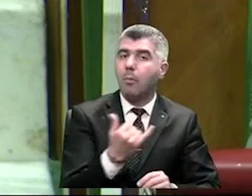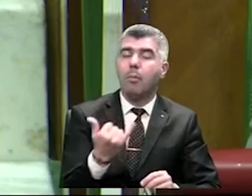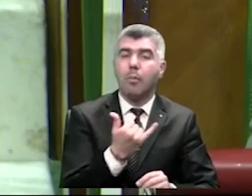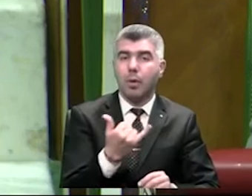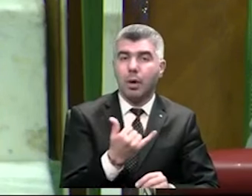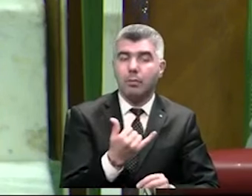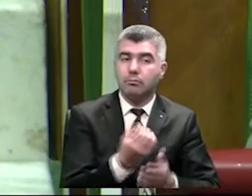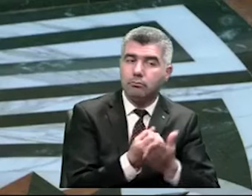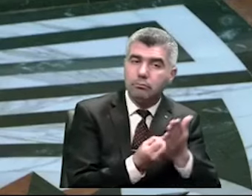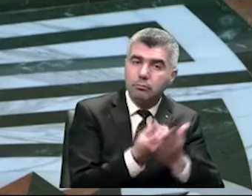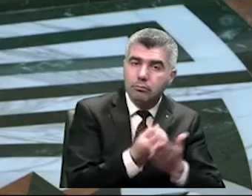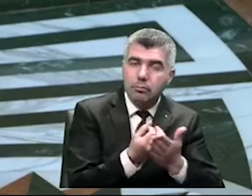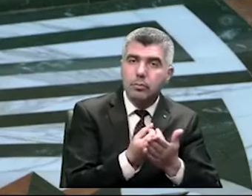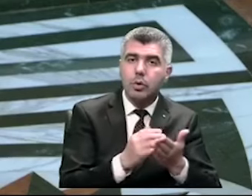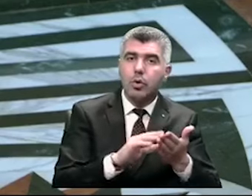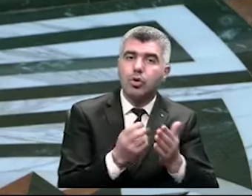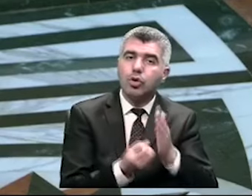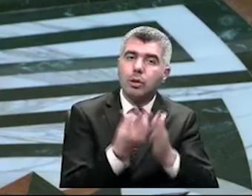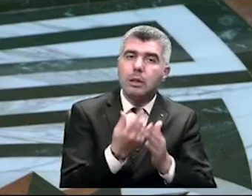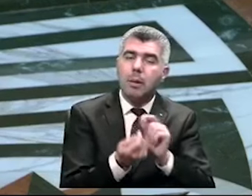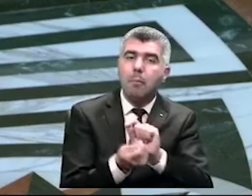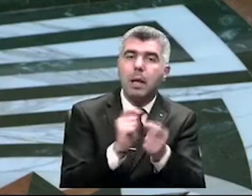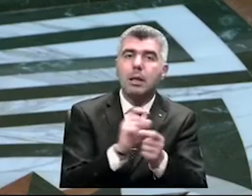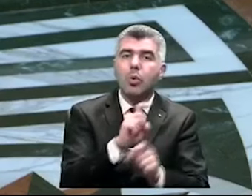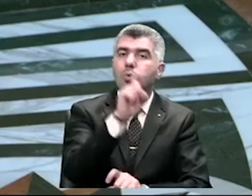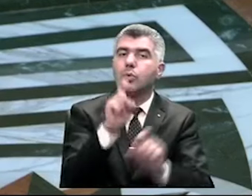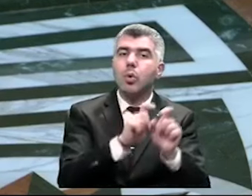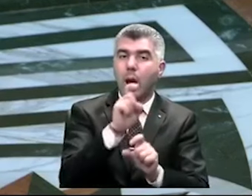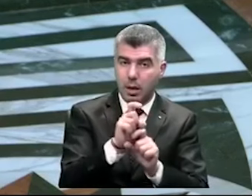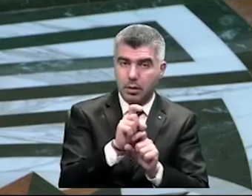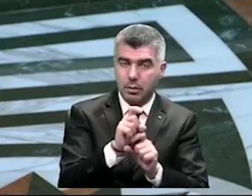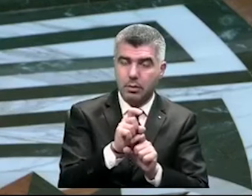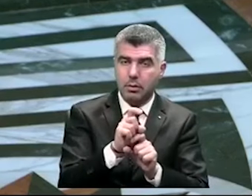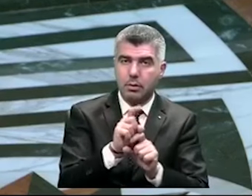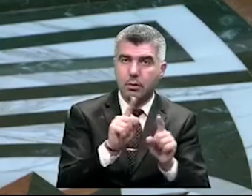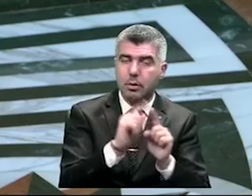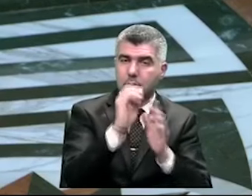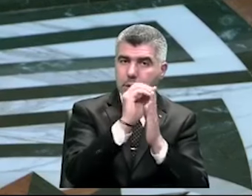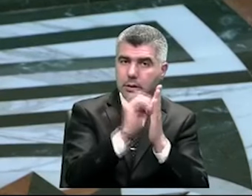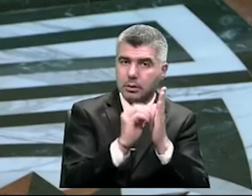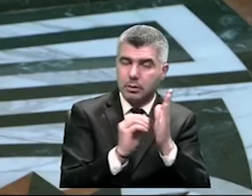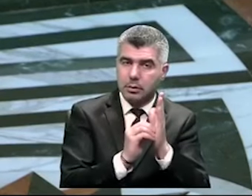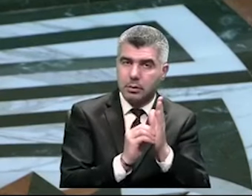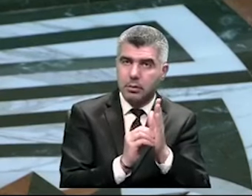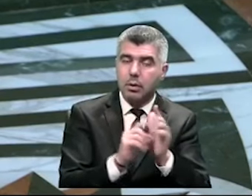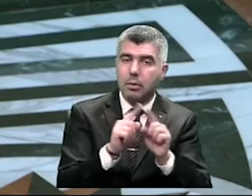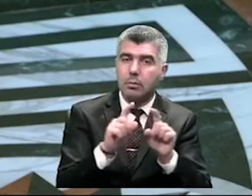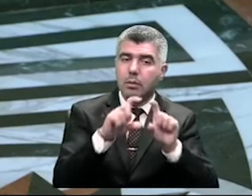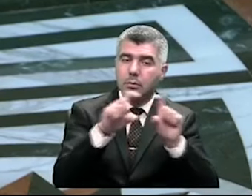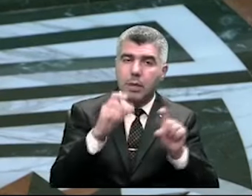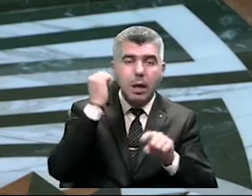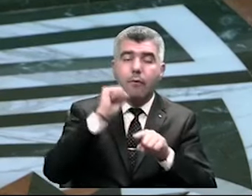ديال التكوين النظري والتجديد ديال الاسئله الى اخره وايضا ما نقولو بانه غير جددنا الاسئله را عملنا منصه